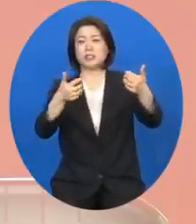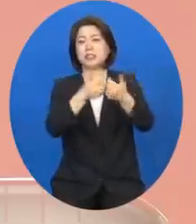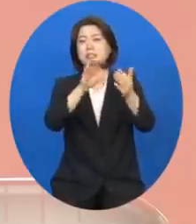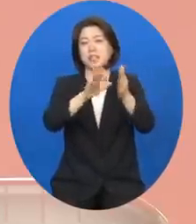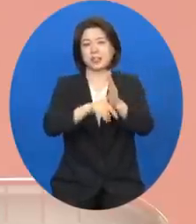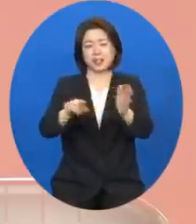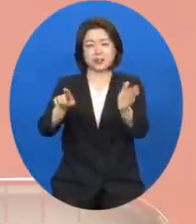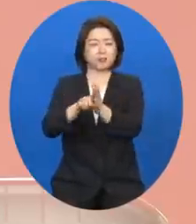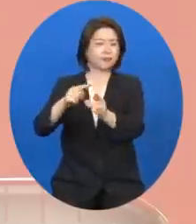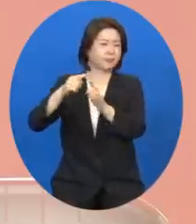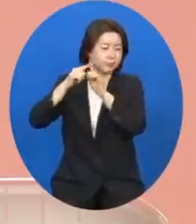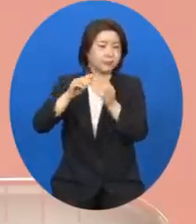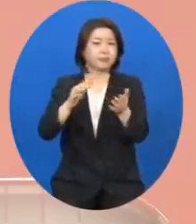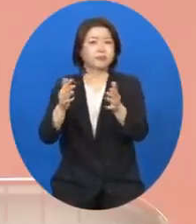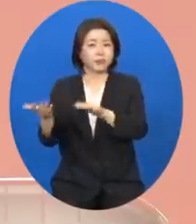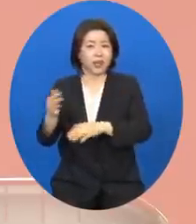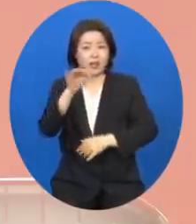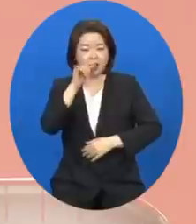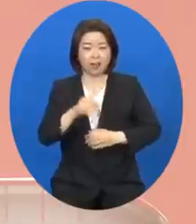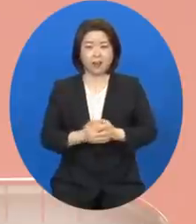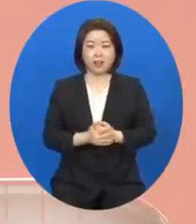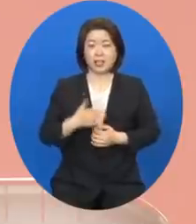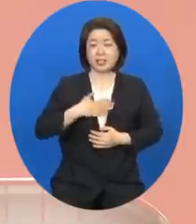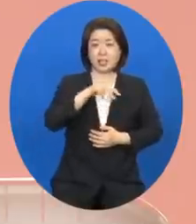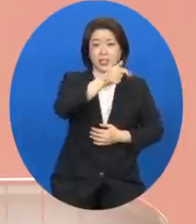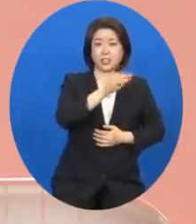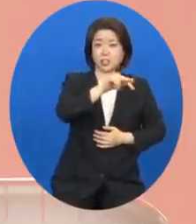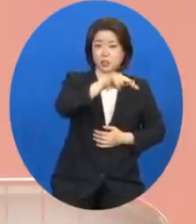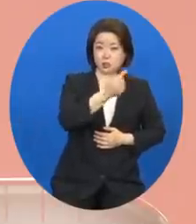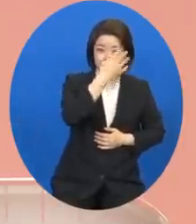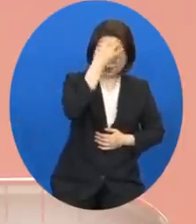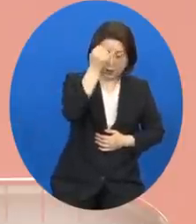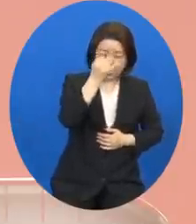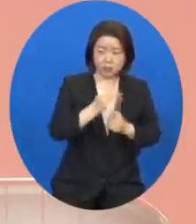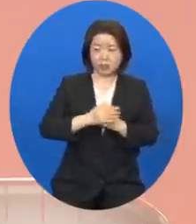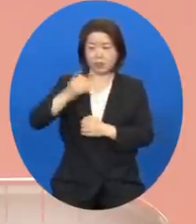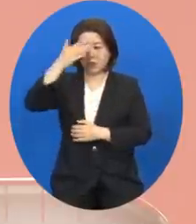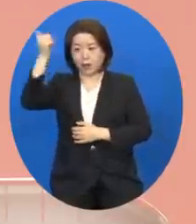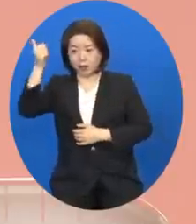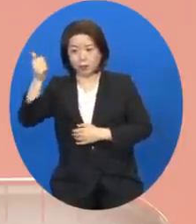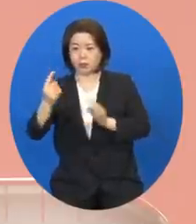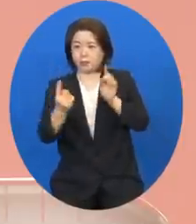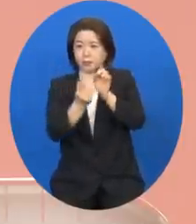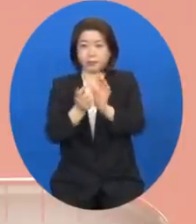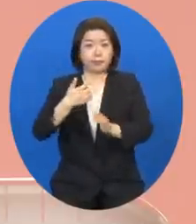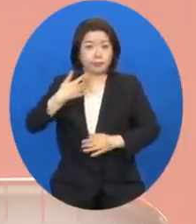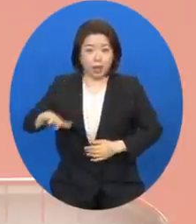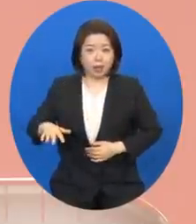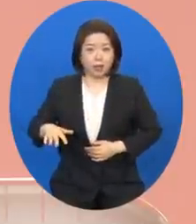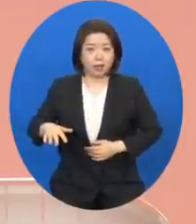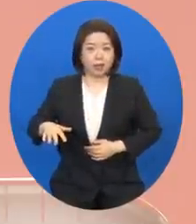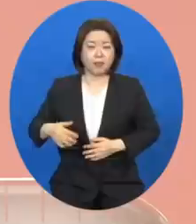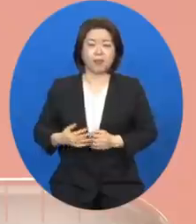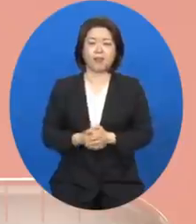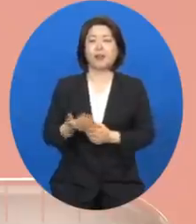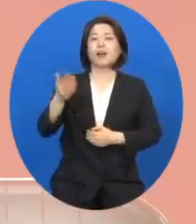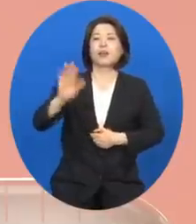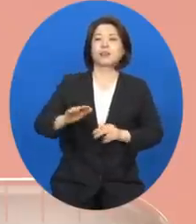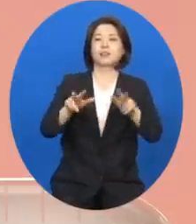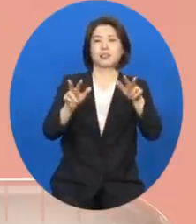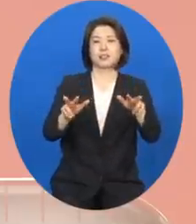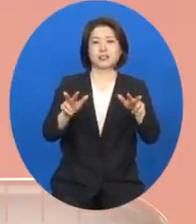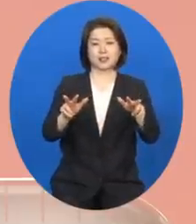순교하셨어요. 저는 저희 정주 할머니와 할아버지를 전혀 만나본 적이 없습니다. 그런데